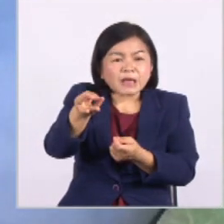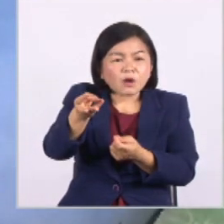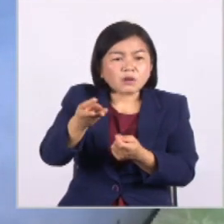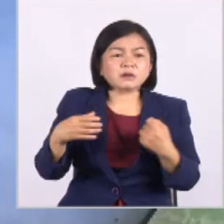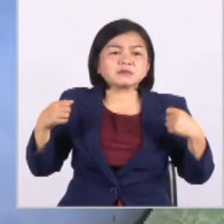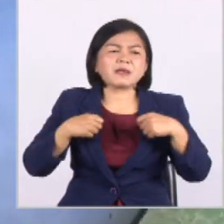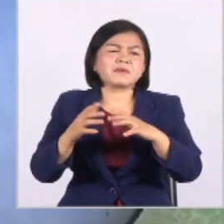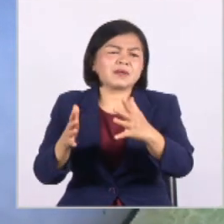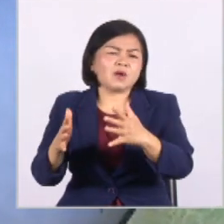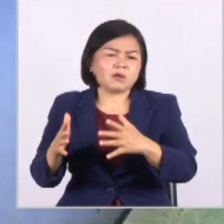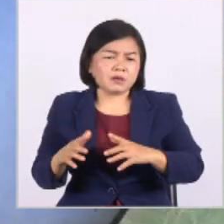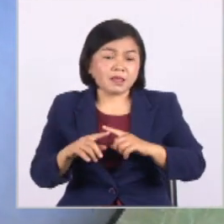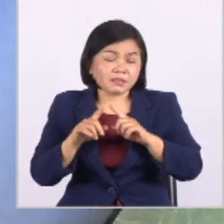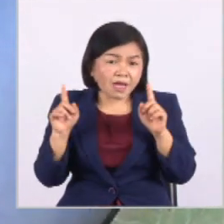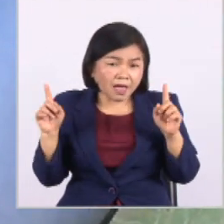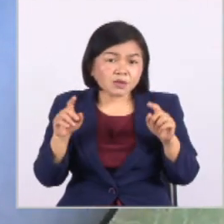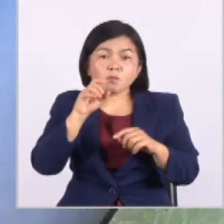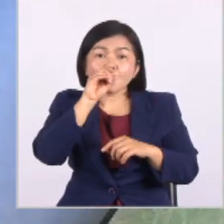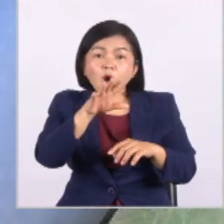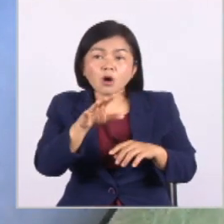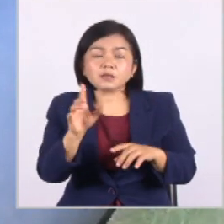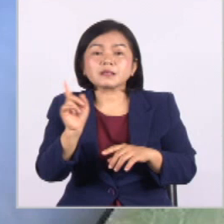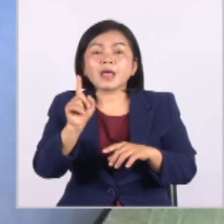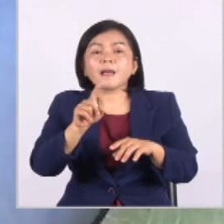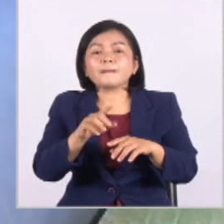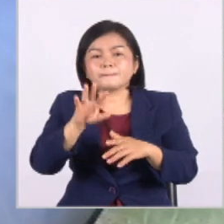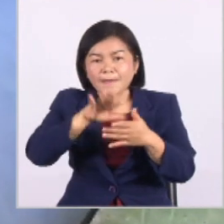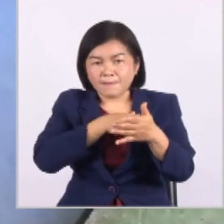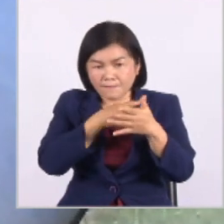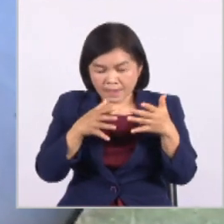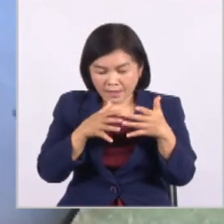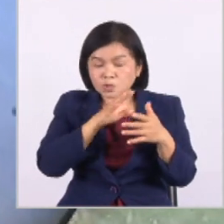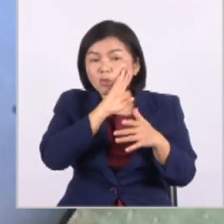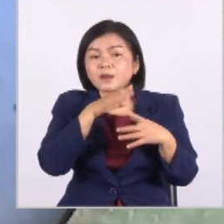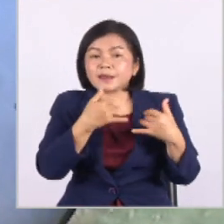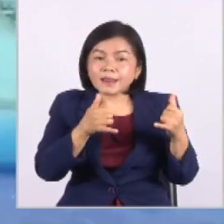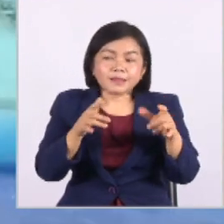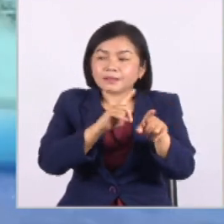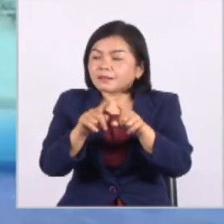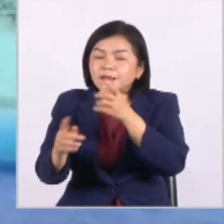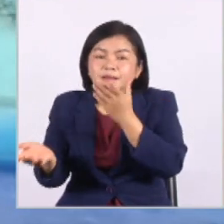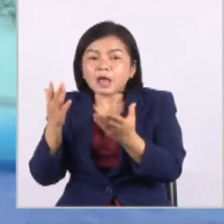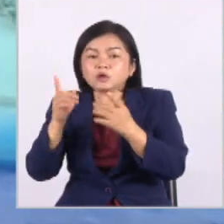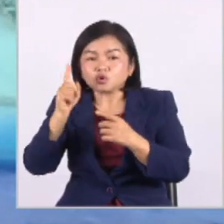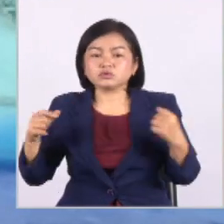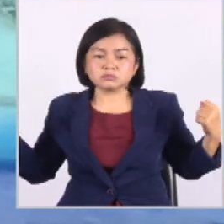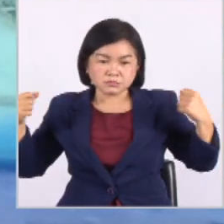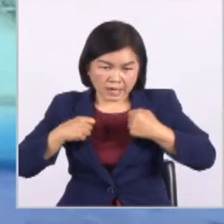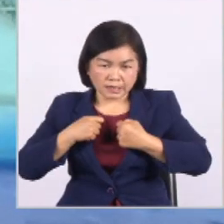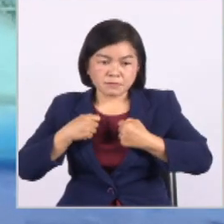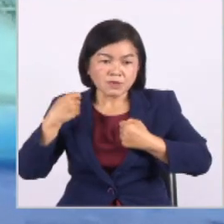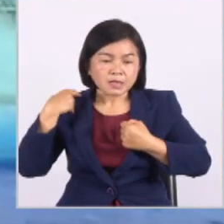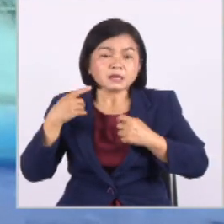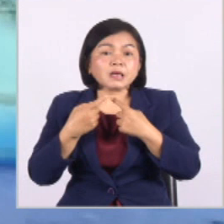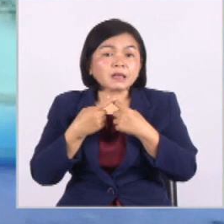ใส่กันหรอกเสื้อชูชีพแต่ก็ย้ำว่าเออมันเป็นมาตรการของสระที่ถ้าเข้าไปเล่นน้ำไม่ว่าตรงจุดไหนก็แล้วแต่ก็ต้องใส่ทุกคนแต่ว่า